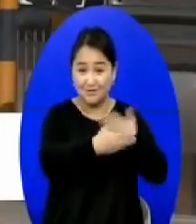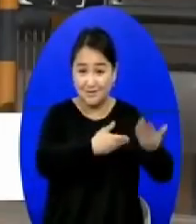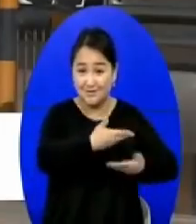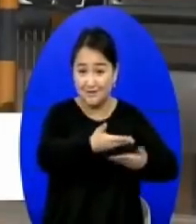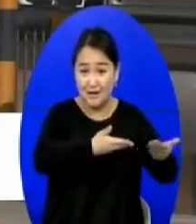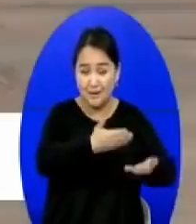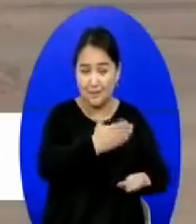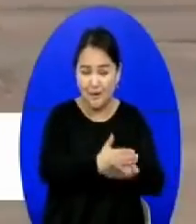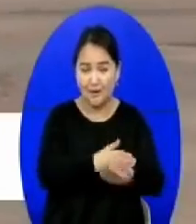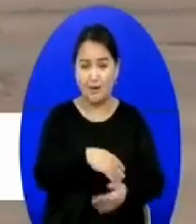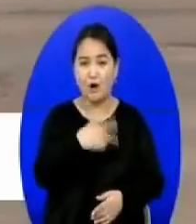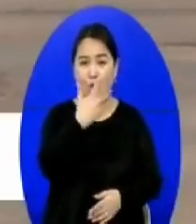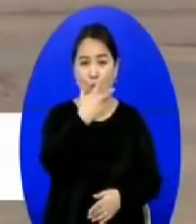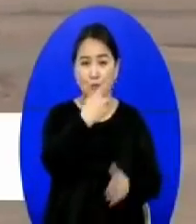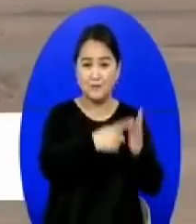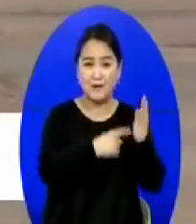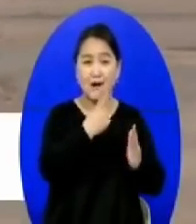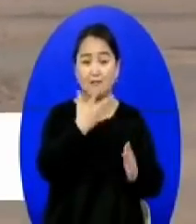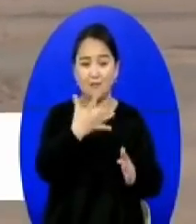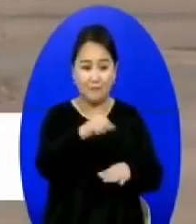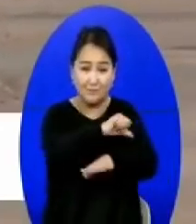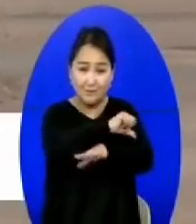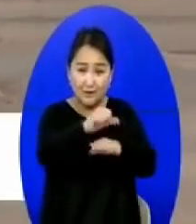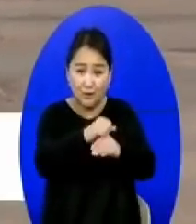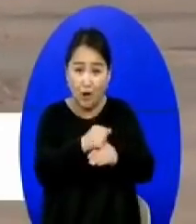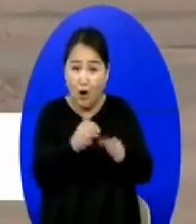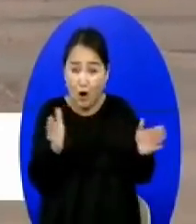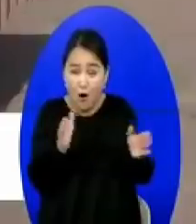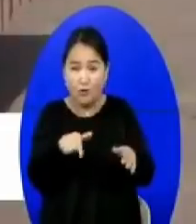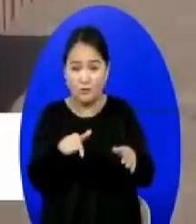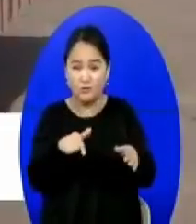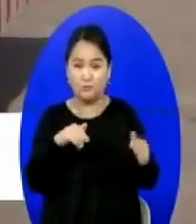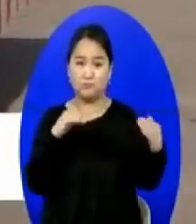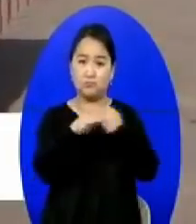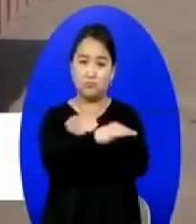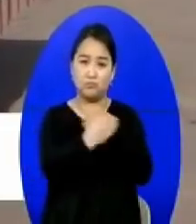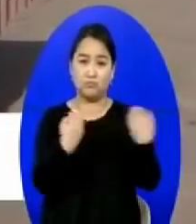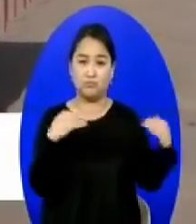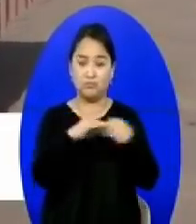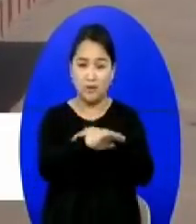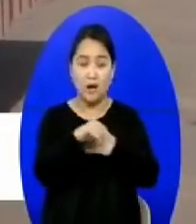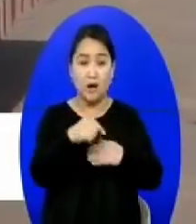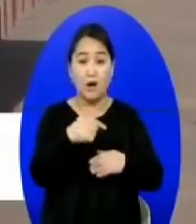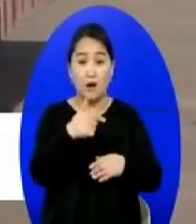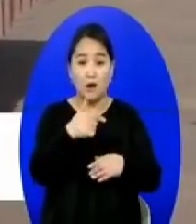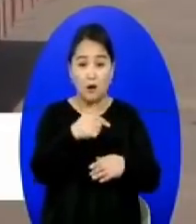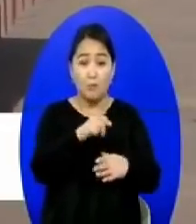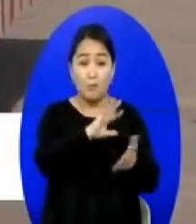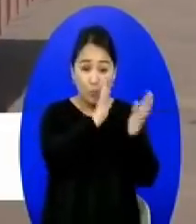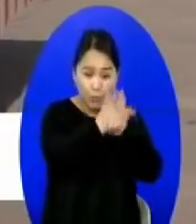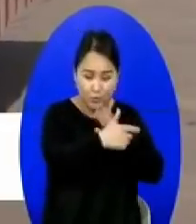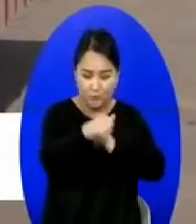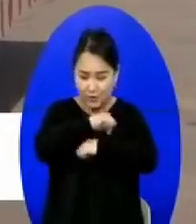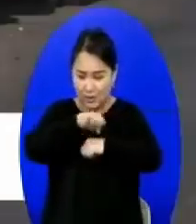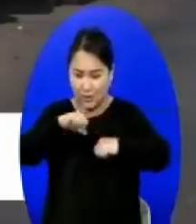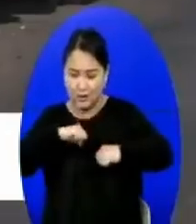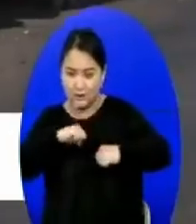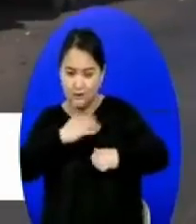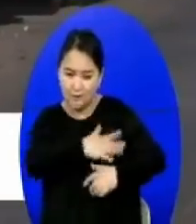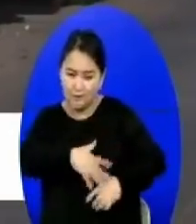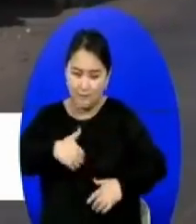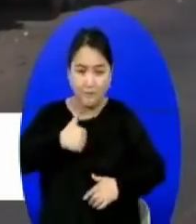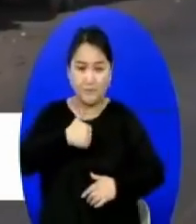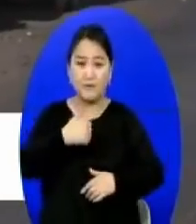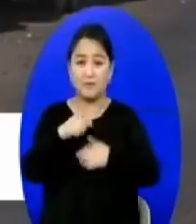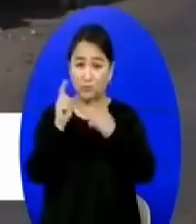экспорт нэгдсэн нөхцөлд тээвэрлэлт борлуулалт хэвийн үргэлжлэх боломжтой. Гэхдээ нийт тэргүнд хүн ардын эрүүл мэнд аюулгүй байдлын асуудал чухал учраас